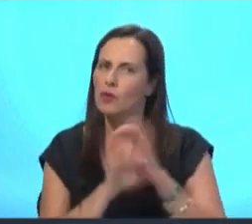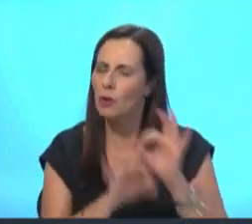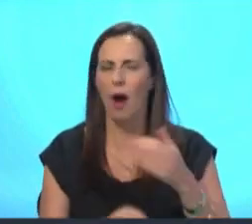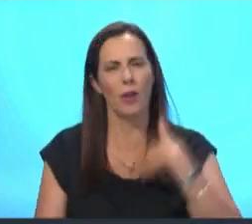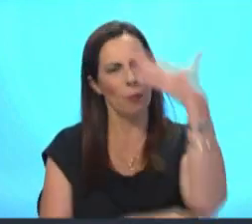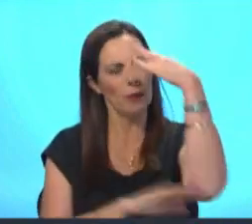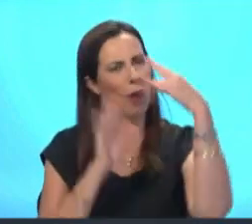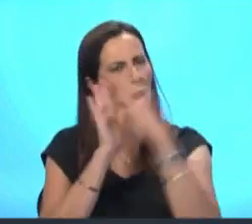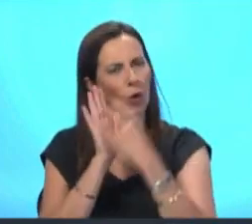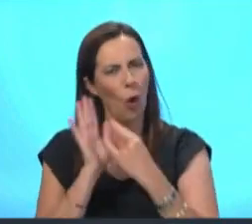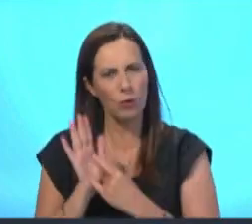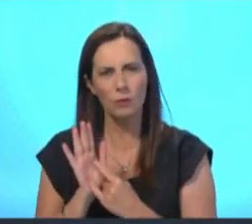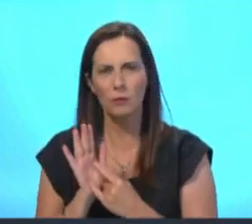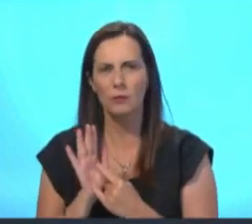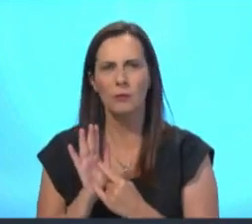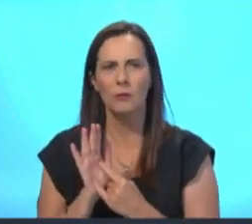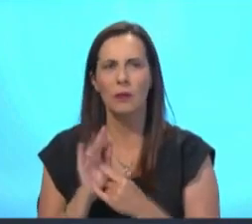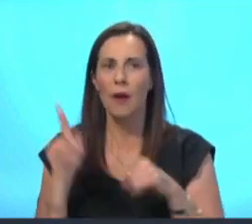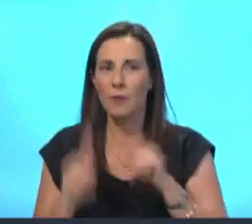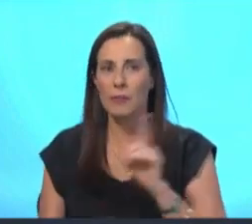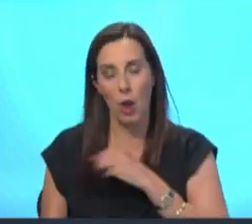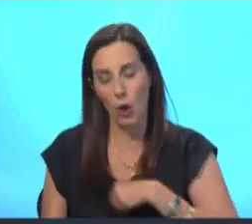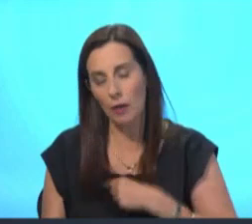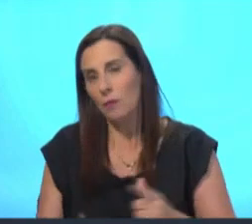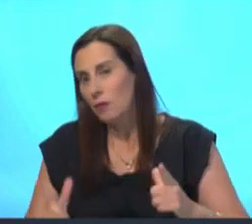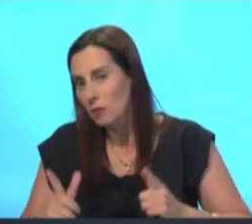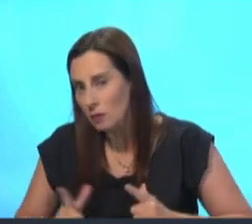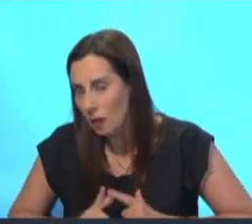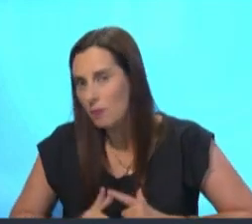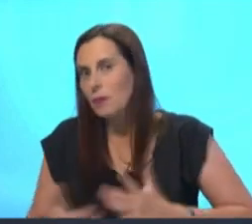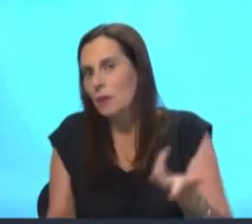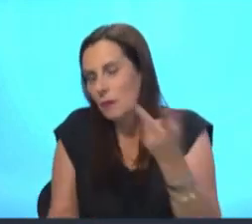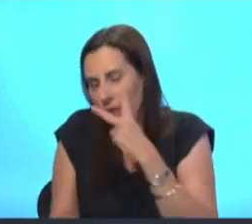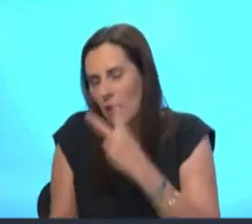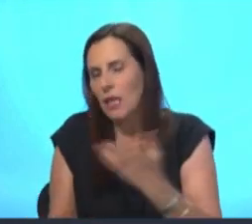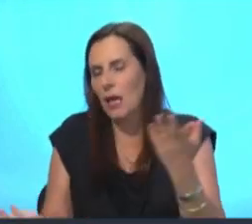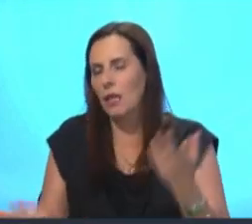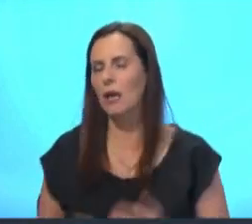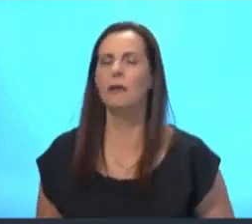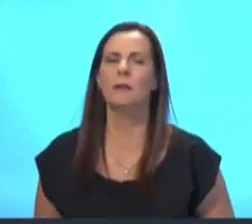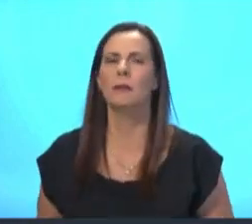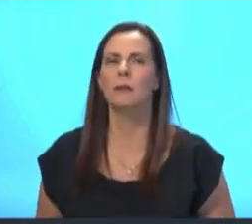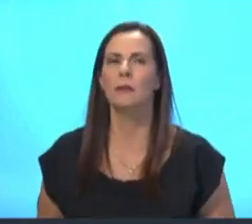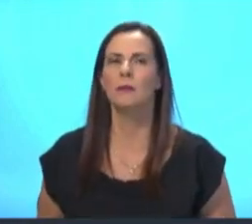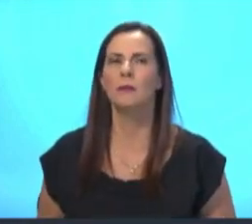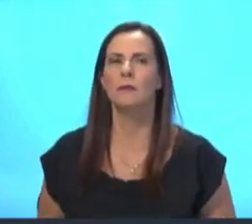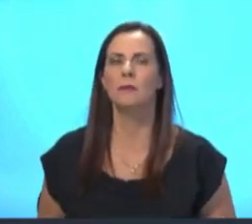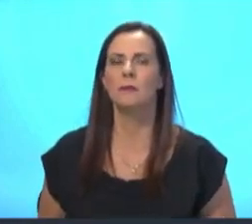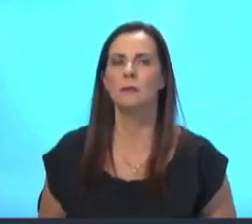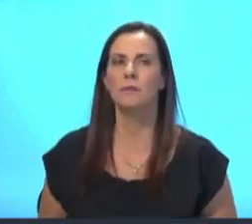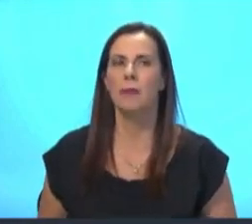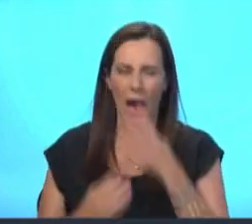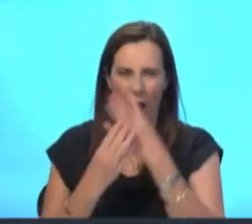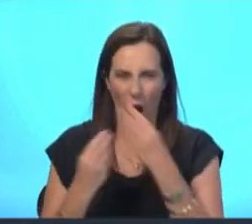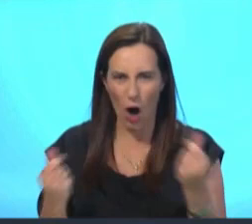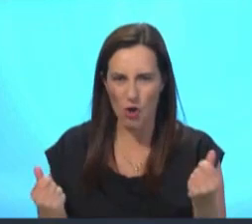אנחנו מדינת חוק. לפעמים זה לא נעים, נמתין ונראה. לחשדות